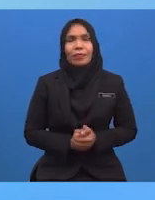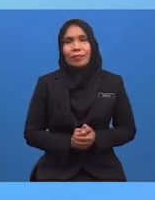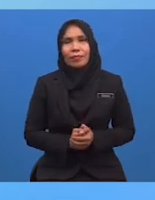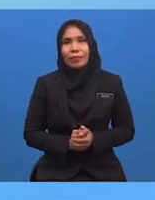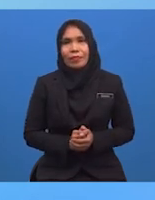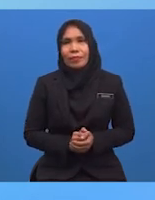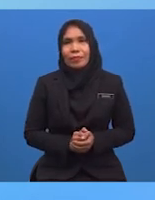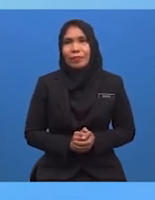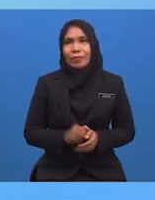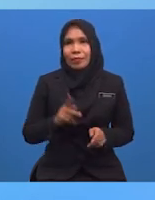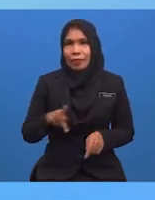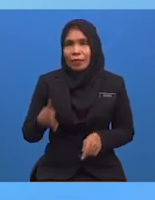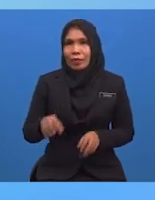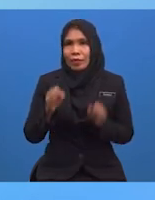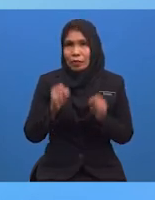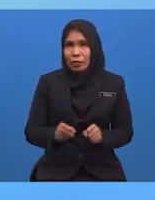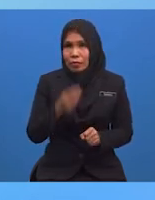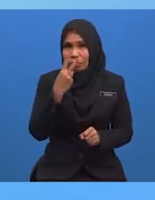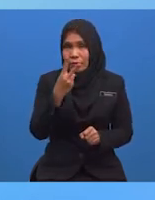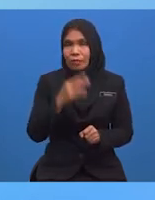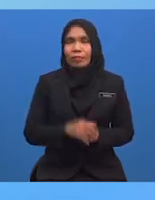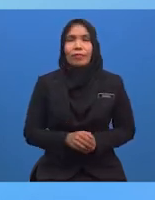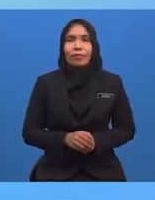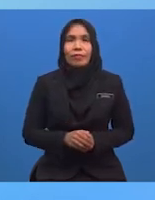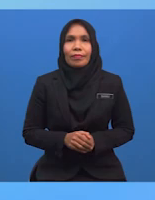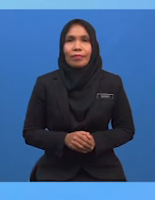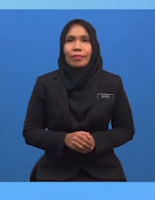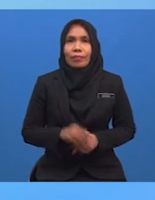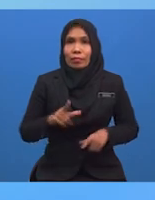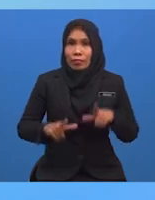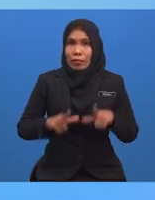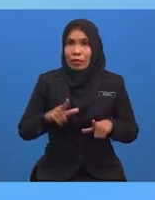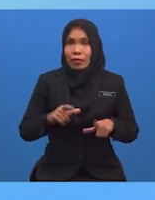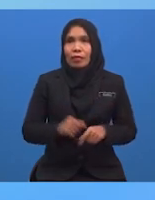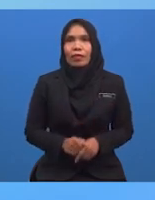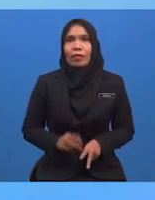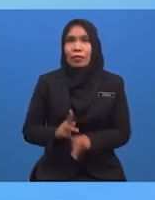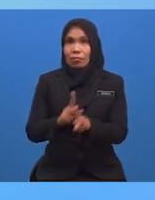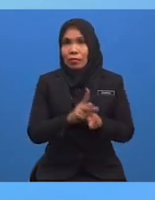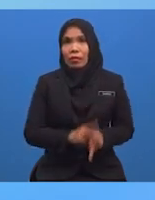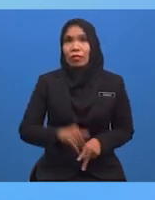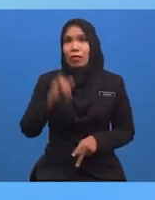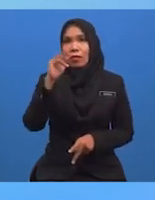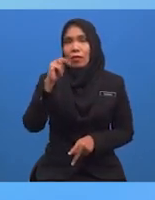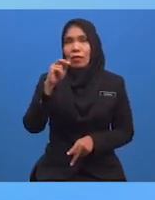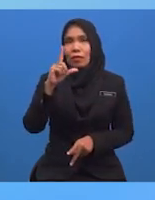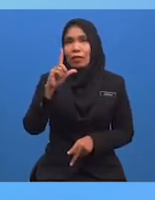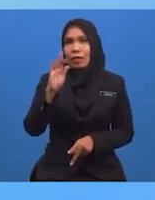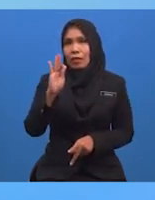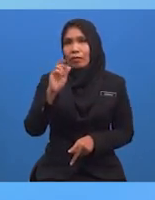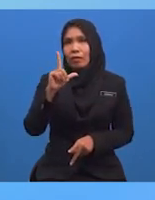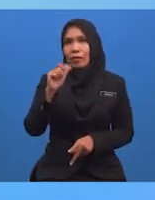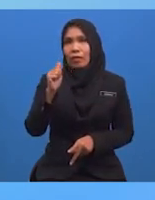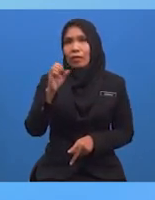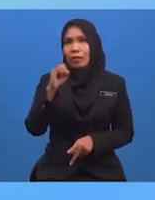Pelajar-pelajar boleh lihat dengan jelas langkah-langkah mengawal inflasi iaitu dengan melaksanakan